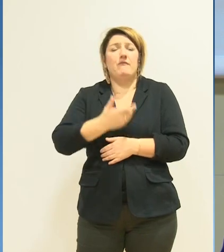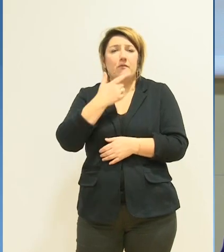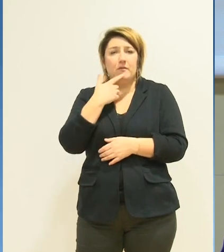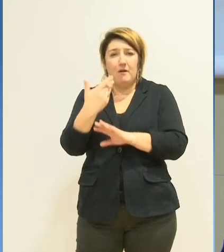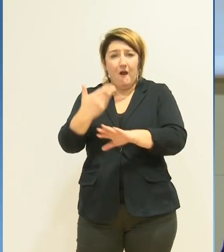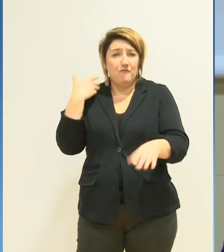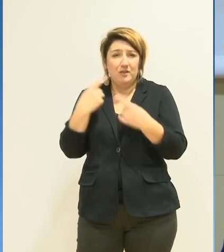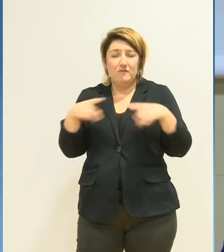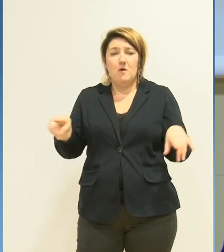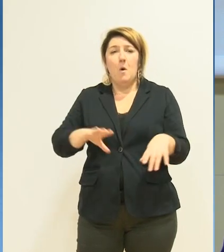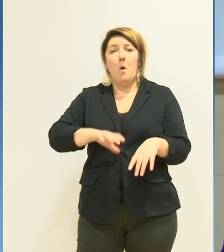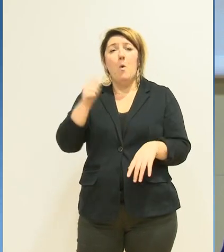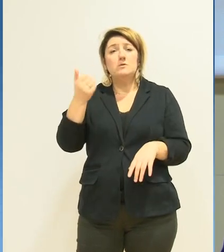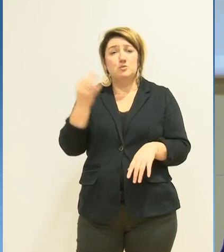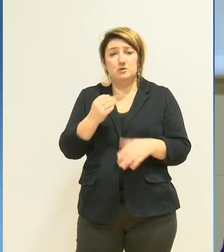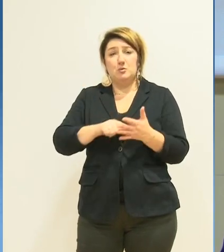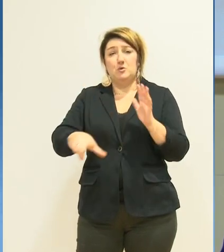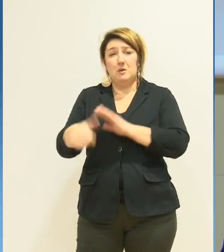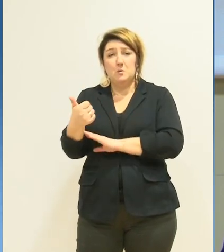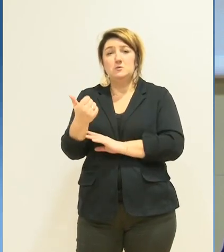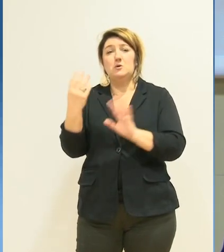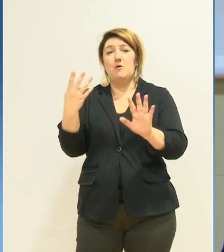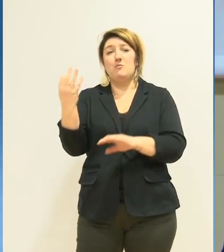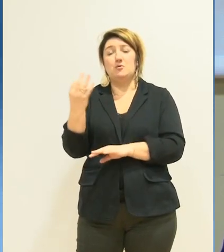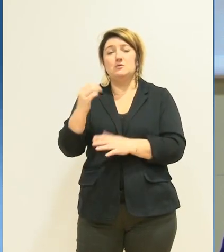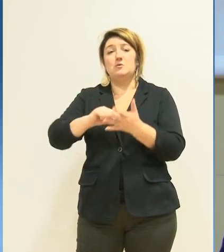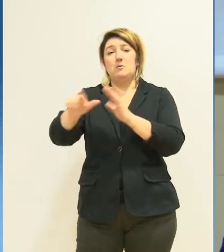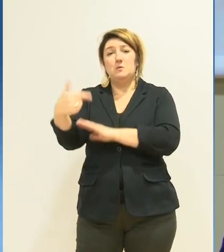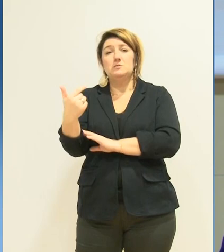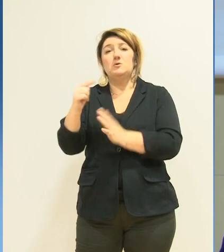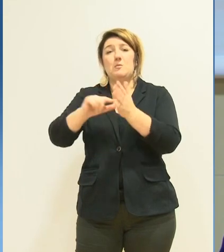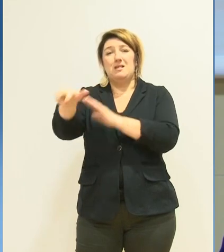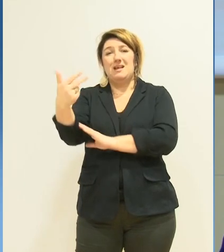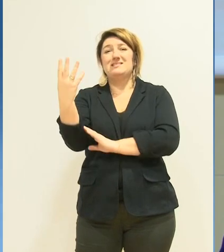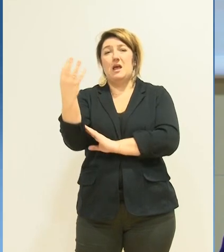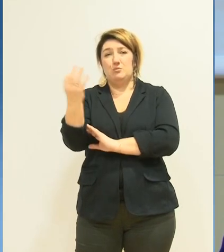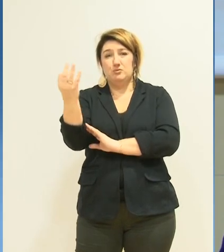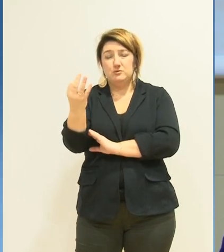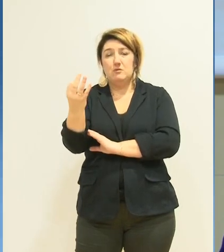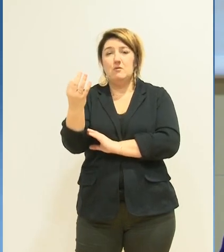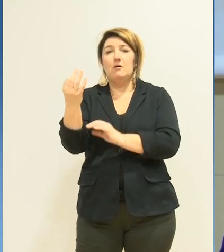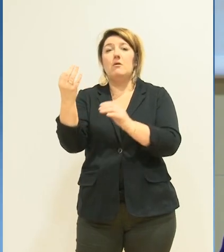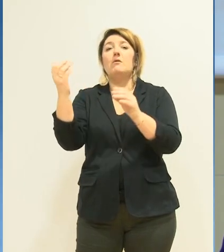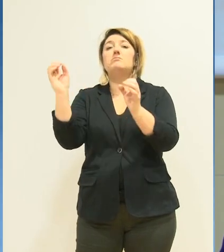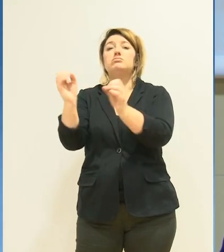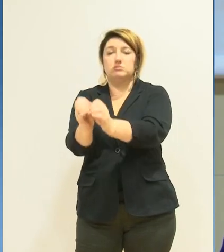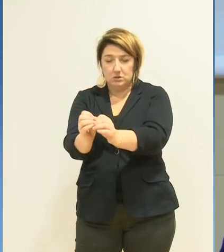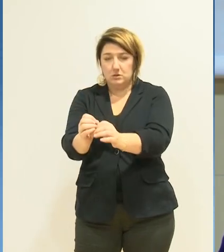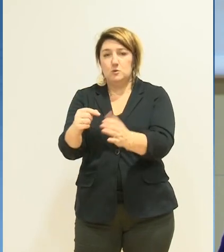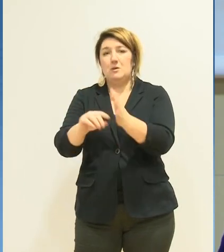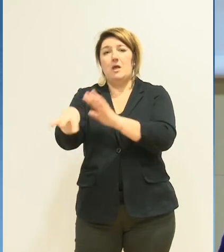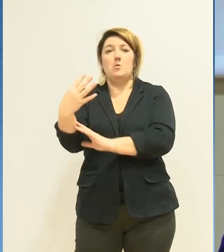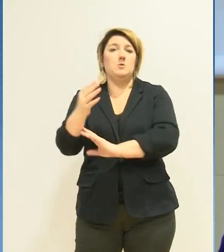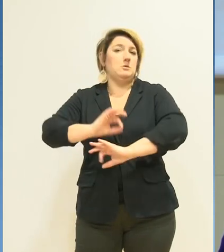11% en 2011 9 % en 2012 4 % en 2013 s'est passé en négatif en 2014